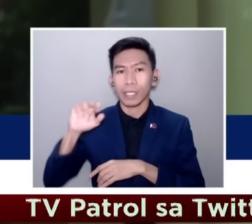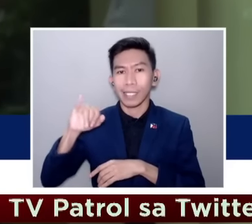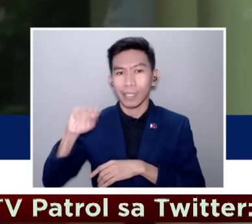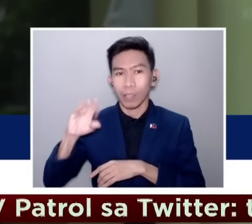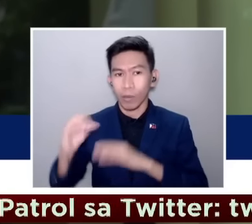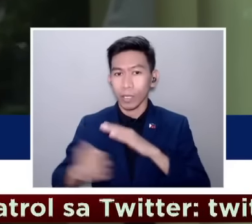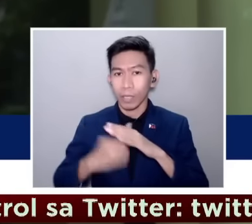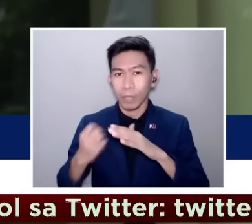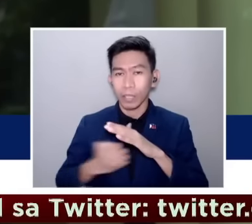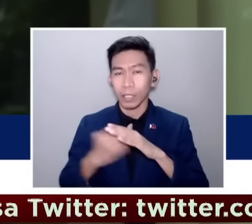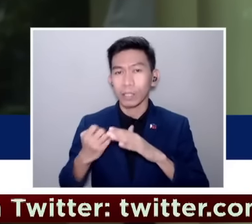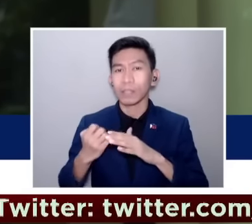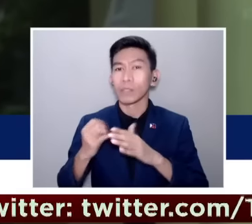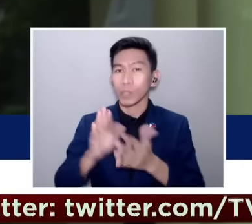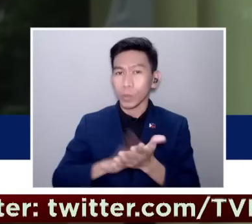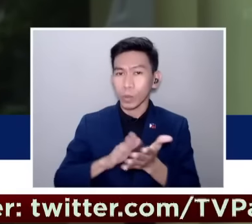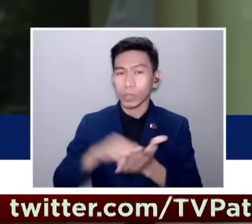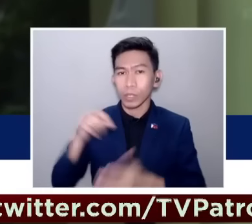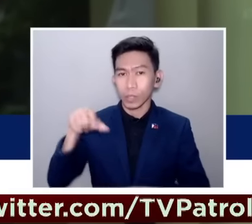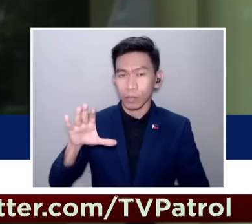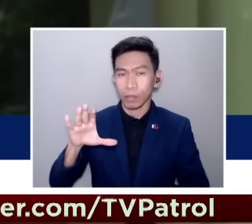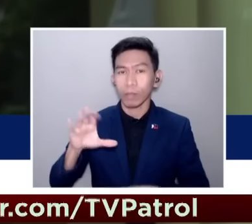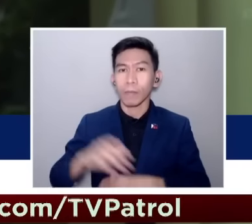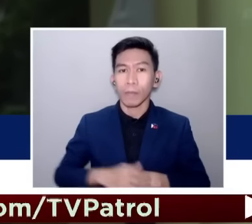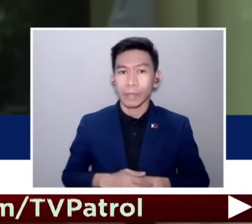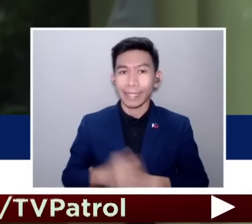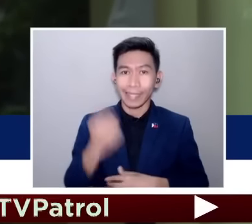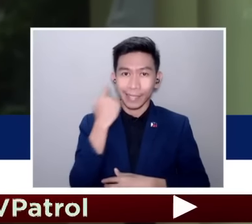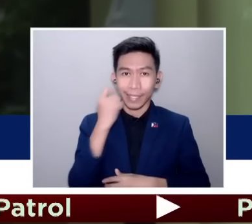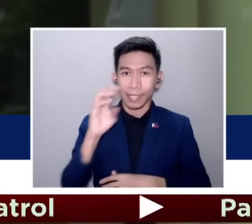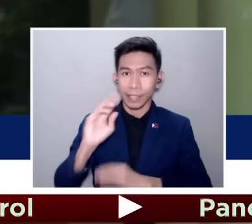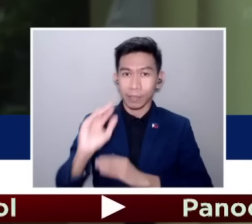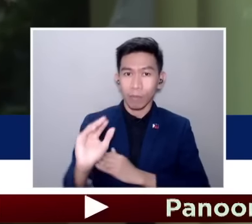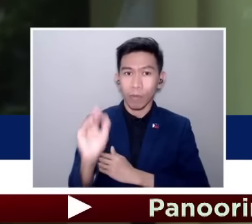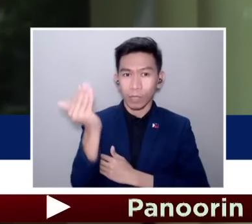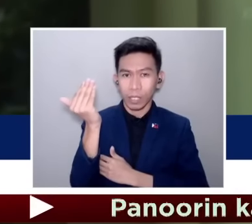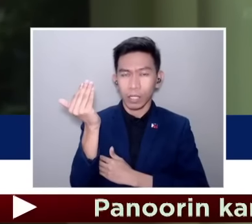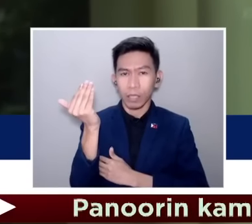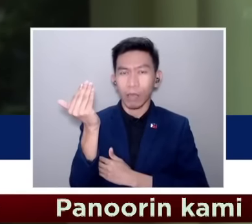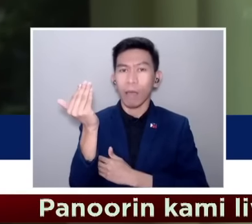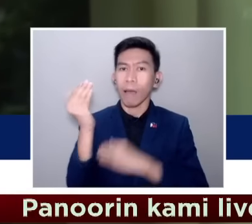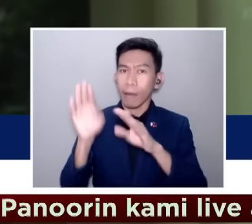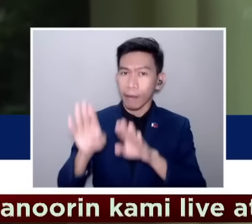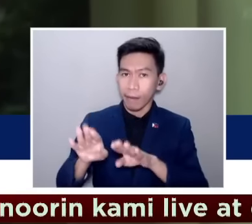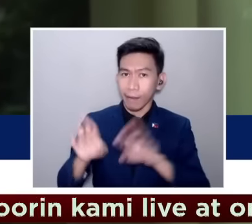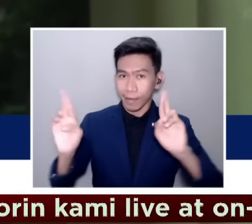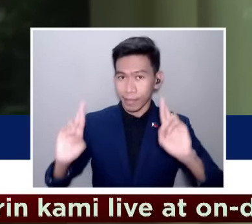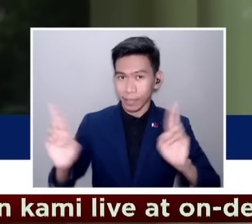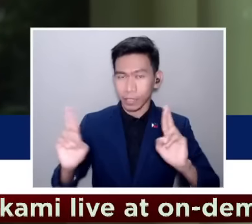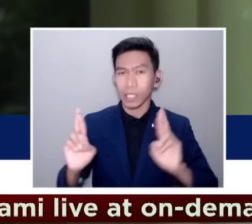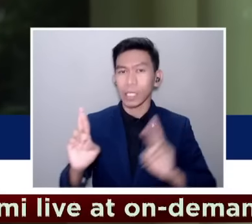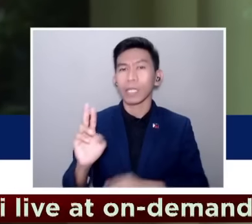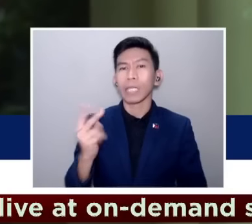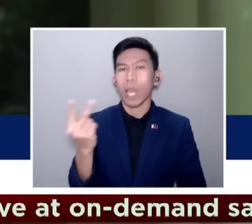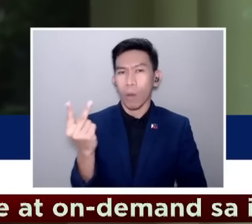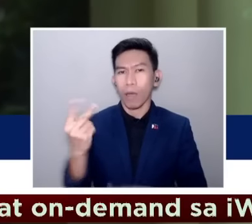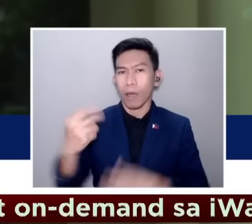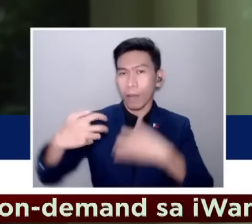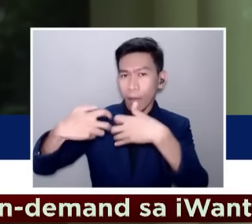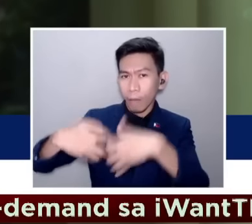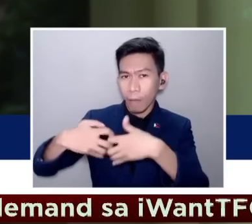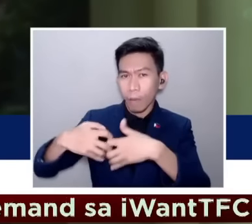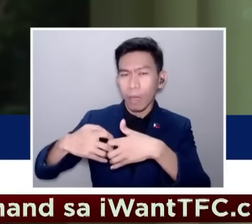City, pagbukas pa lang ng botohan, kaninang alas 6 umaga may 2 BCM na ang hindi agad gumana. At